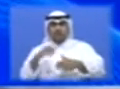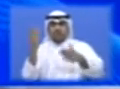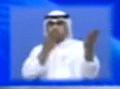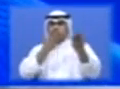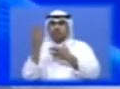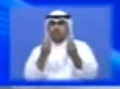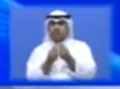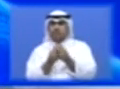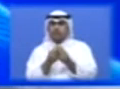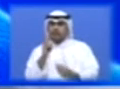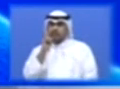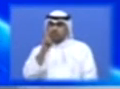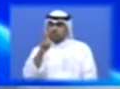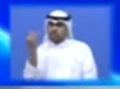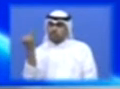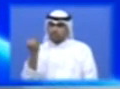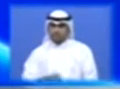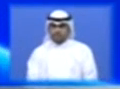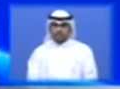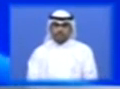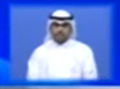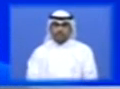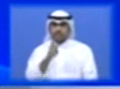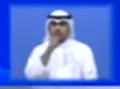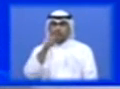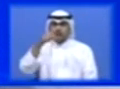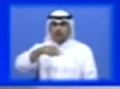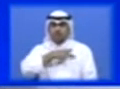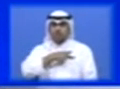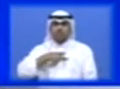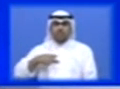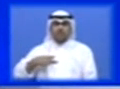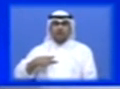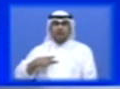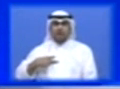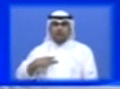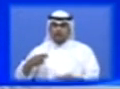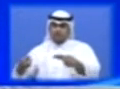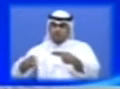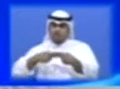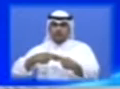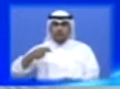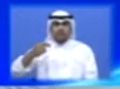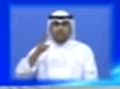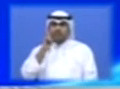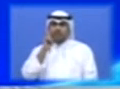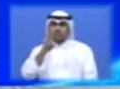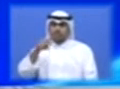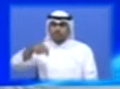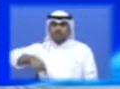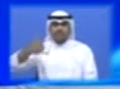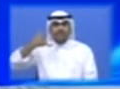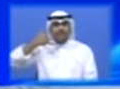ووكيل الوزارة قبل اللجوء إلى وزارة الداخلية. وأوضحت أن الوزارة أوقفت استخدام أجهزة التشويش على